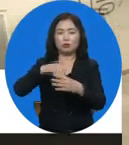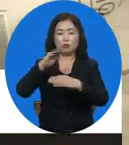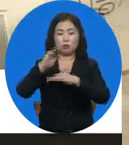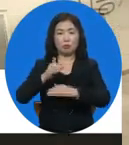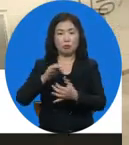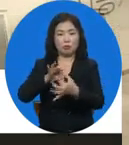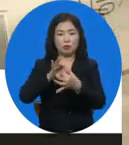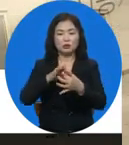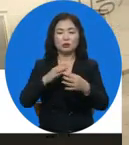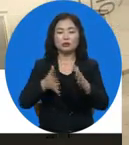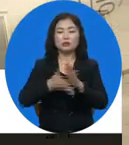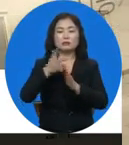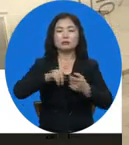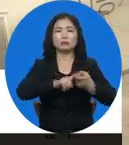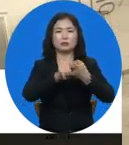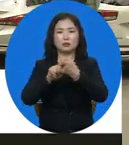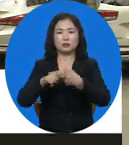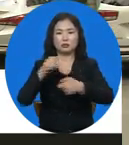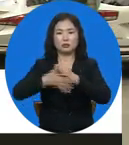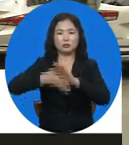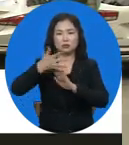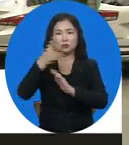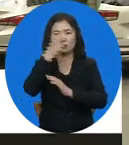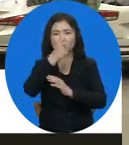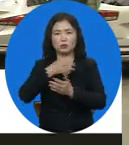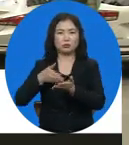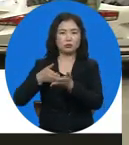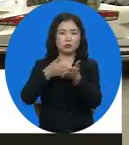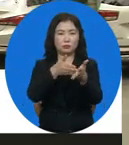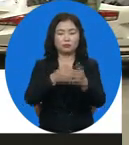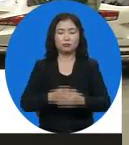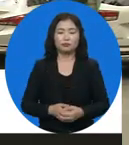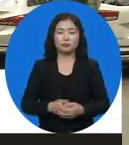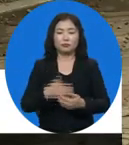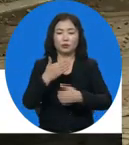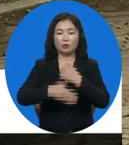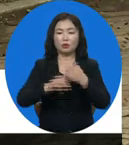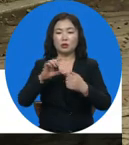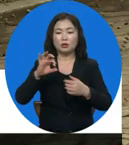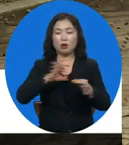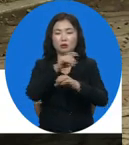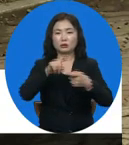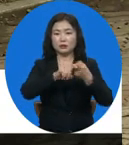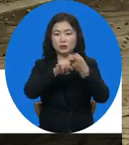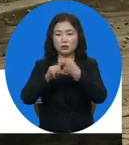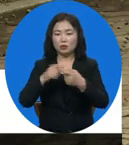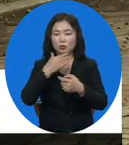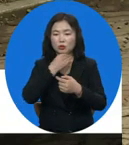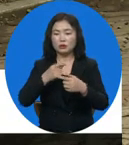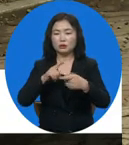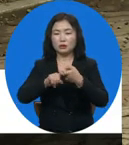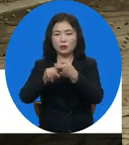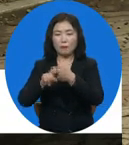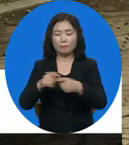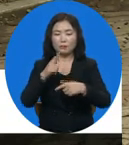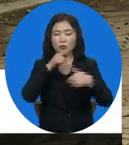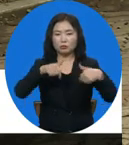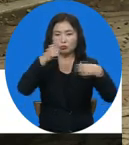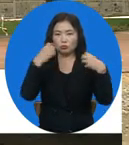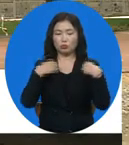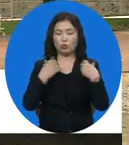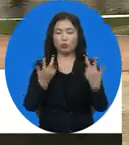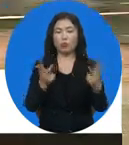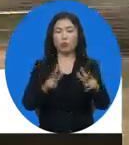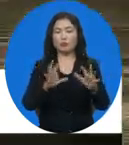관련해 시민단체들이 대구시의 감사를 요청했습니다 대구경 신령과 우리 복지 시민 연합은 달서구 총액